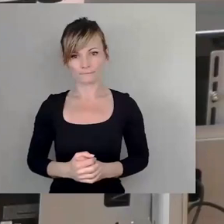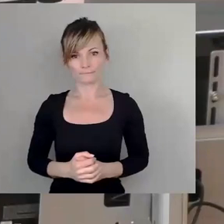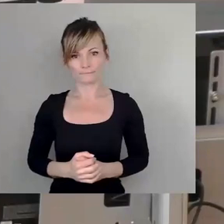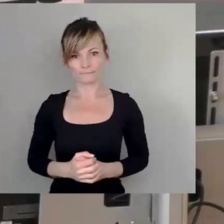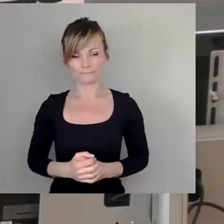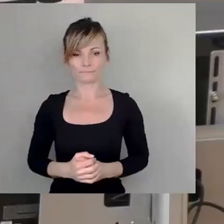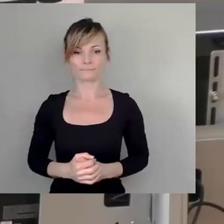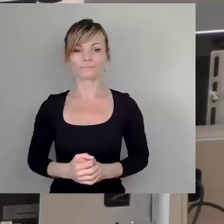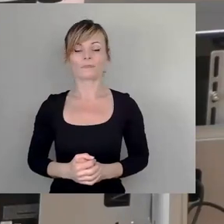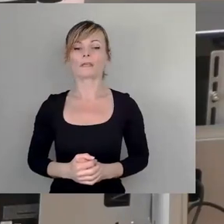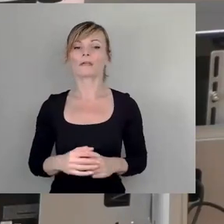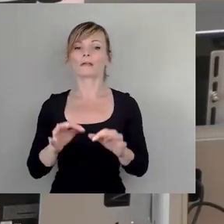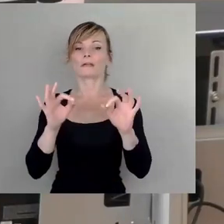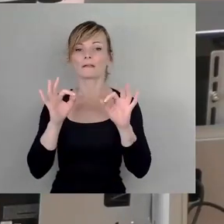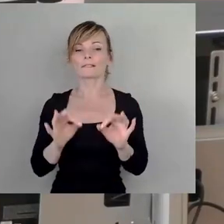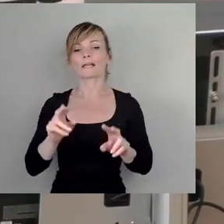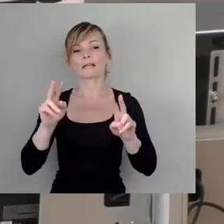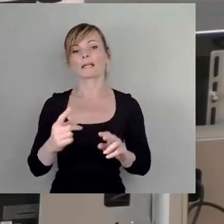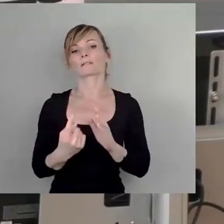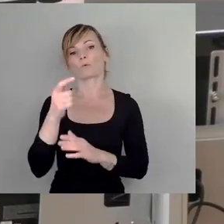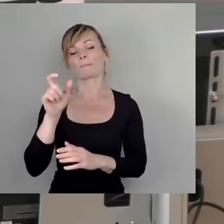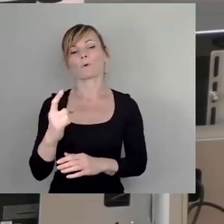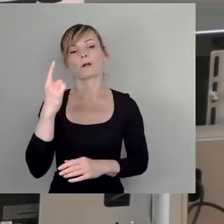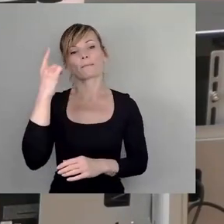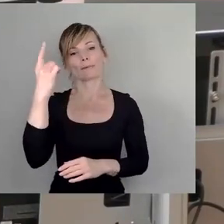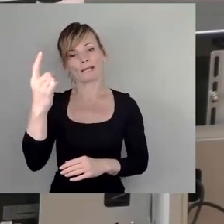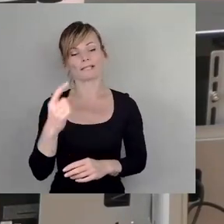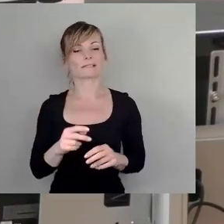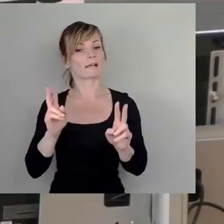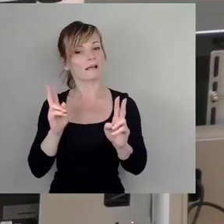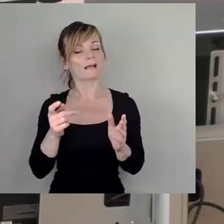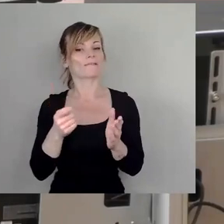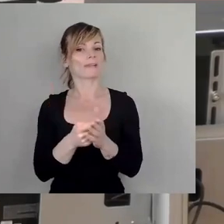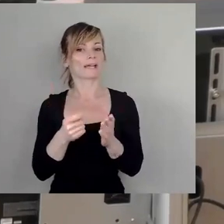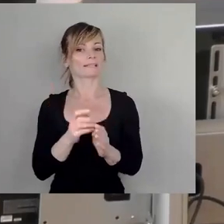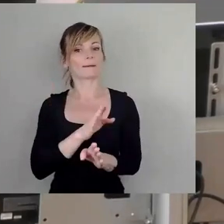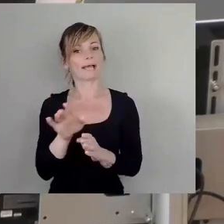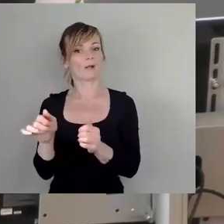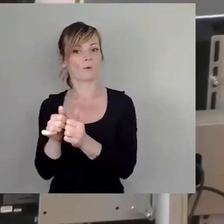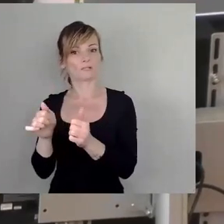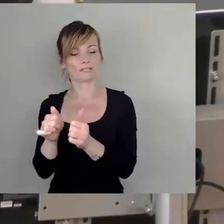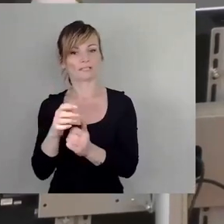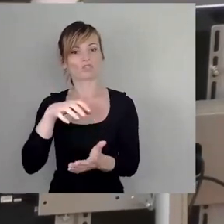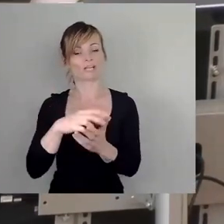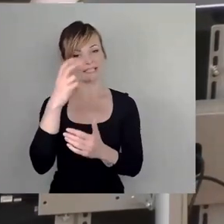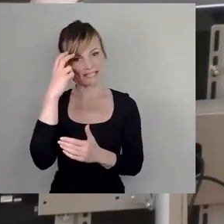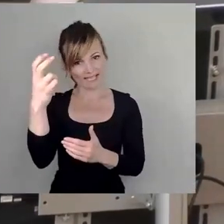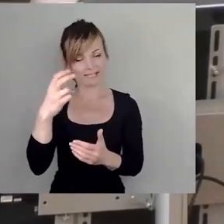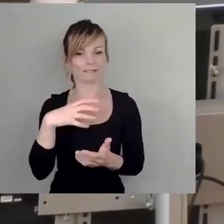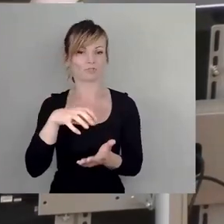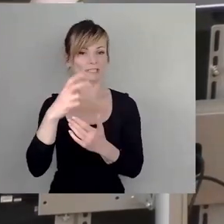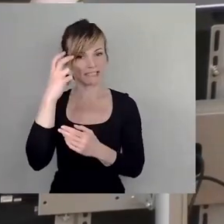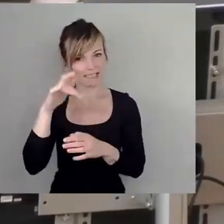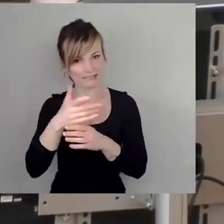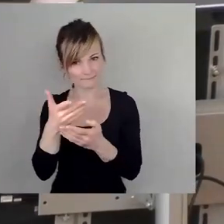Sehr geehrter Oberbürgermeister, werte Beigeordnete, Stadträtinnen und Stadträte, Zuhörende.